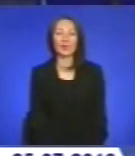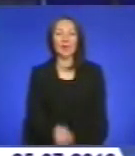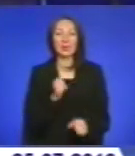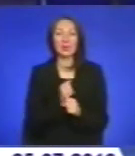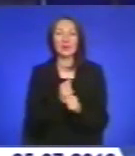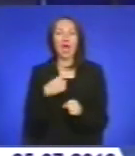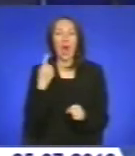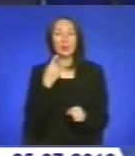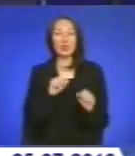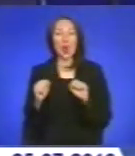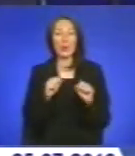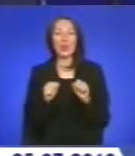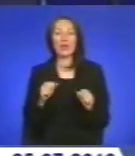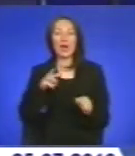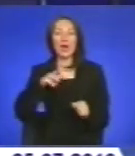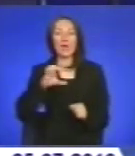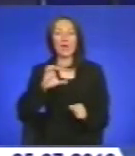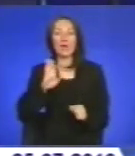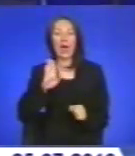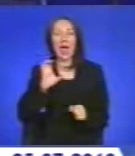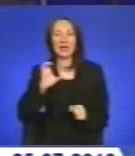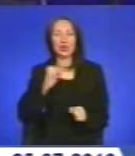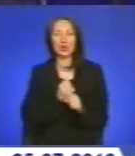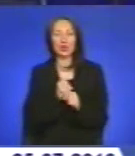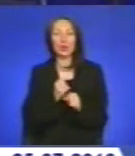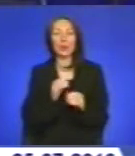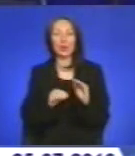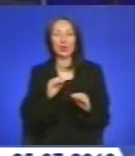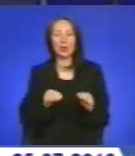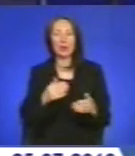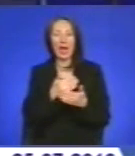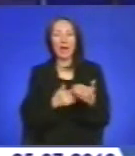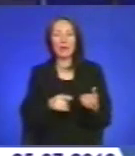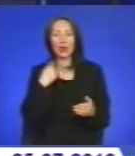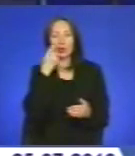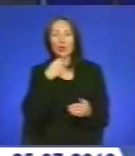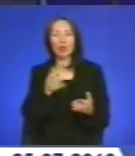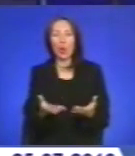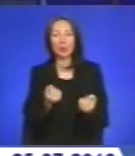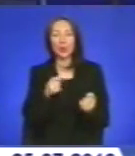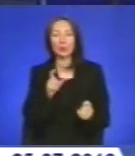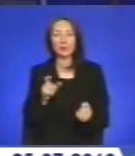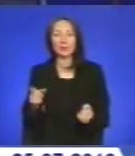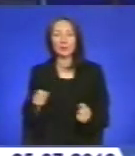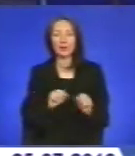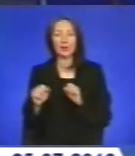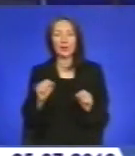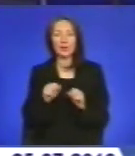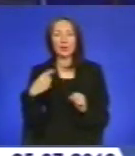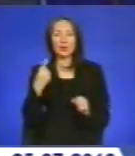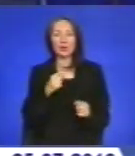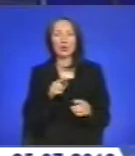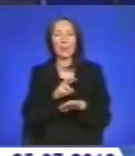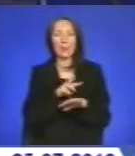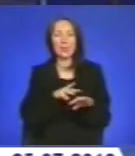Працівники обласного управління МВС розробили графік особистого прийому громадян керівництвом обласної міліції у населених